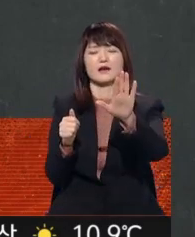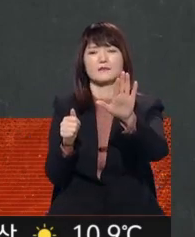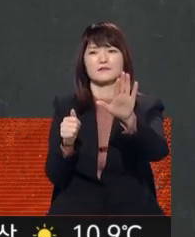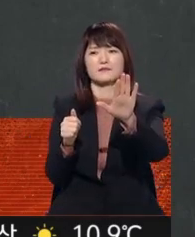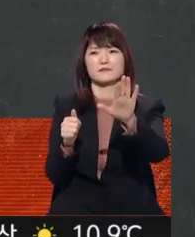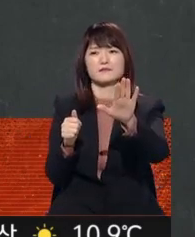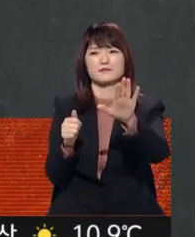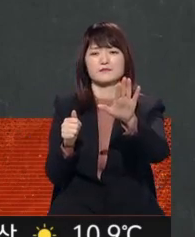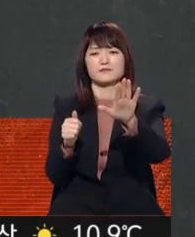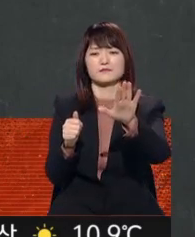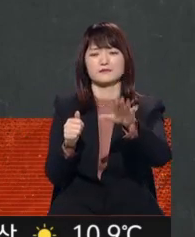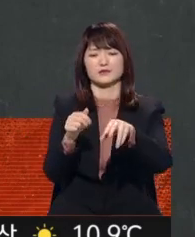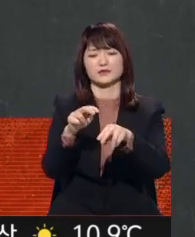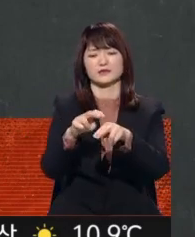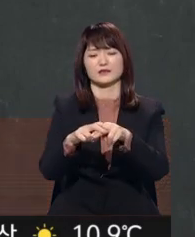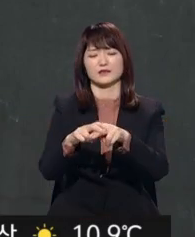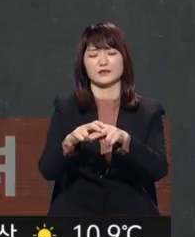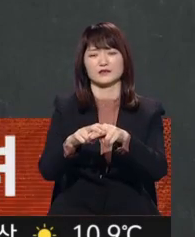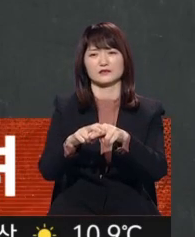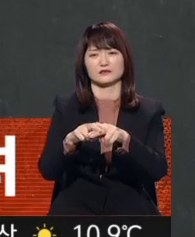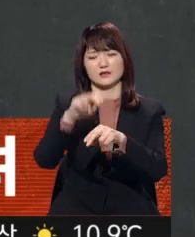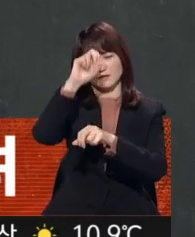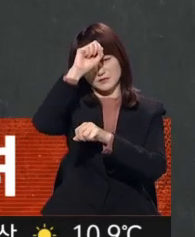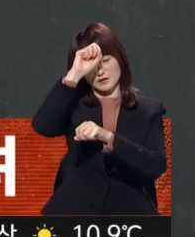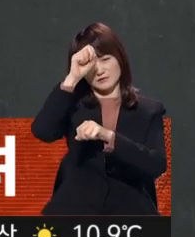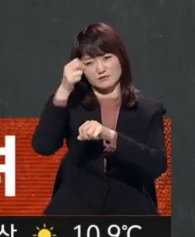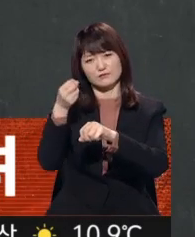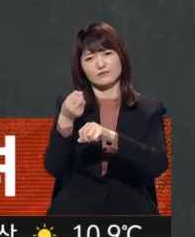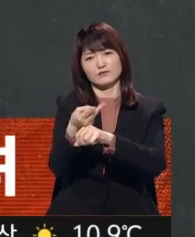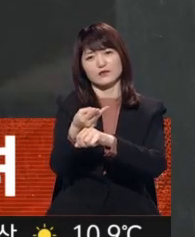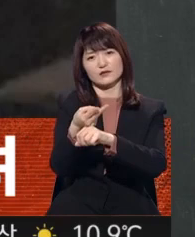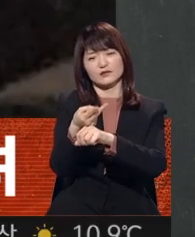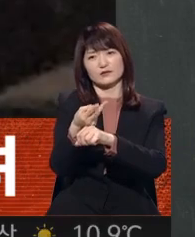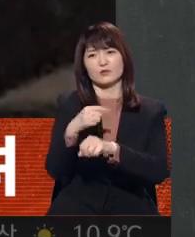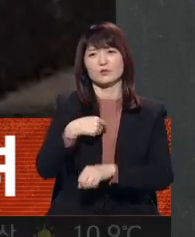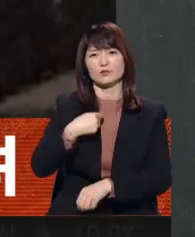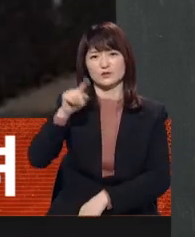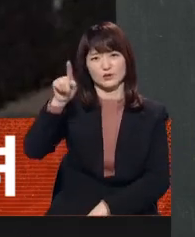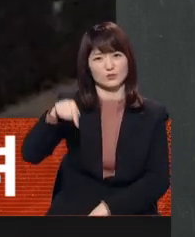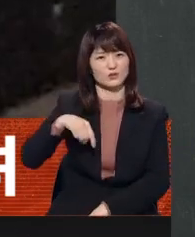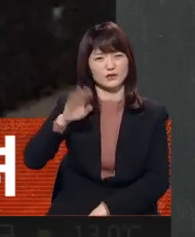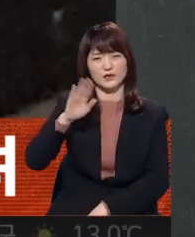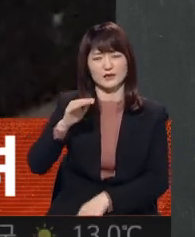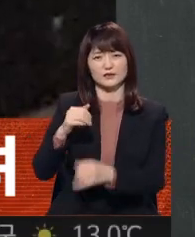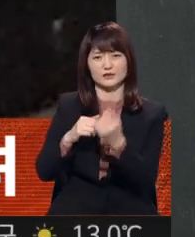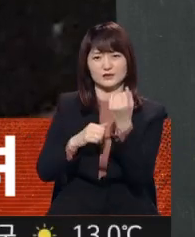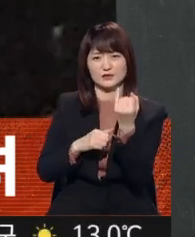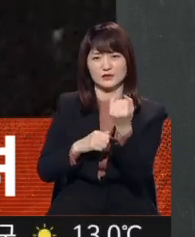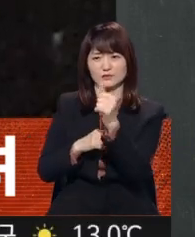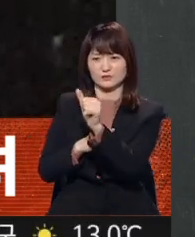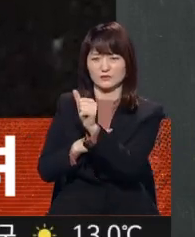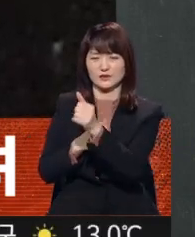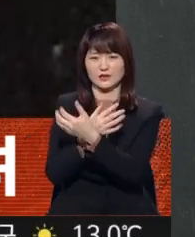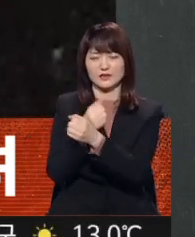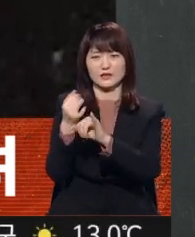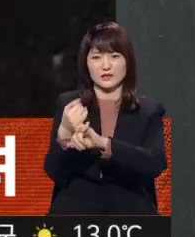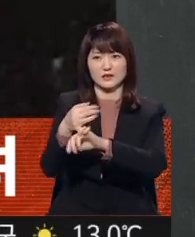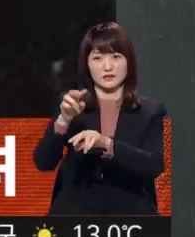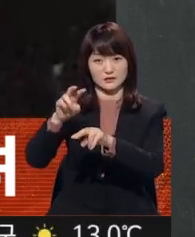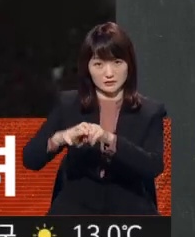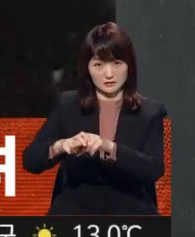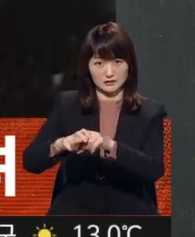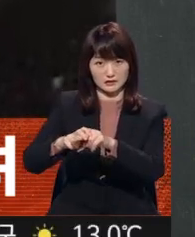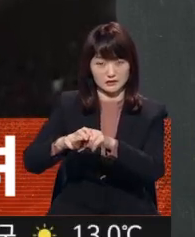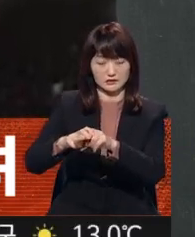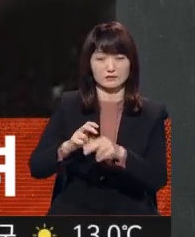처음부터 끝까지 발을 올려놓고 혼자 온 것도 아니고 또 커플이 왔었대요 근데 예약한 석이었는데 오자마자 저렇게 다리를